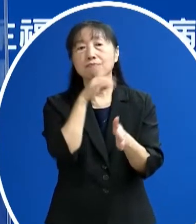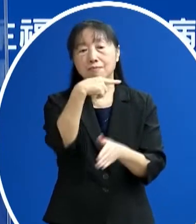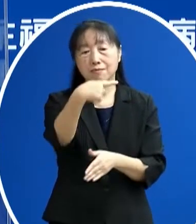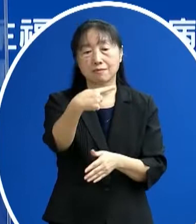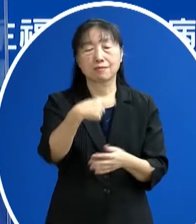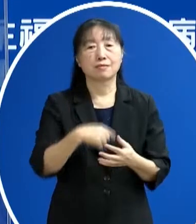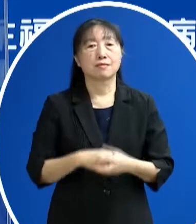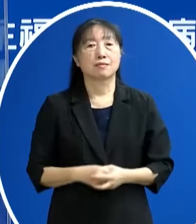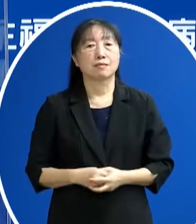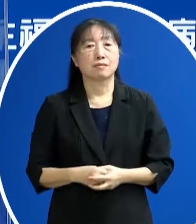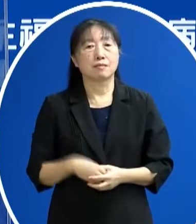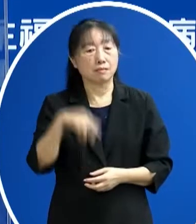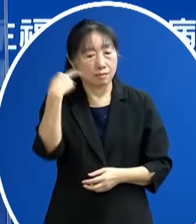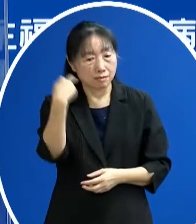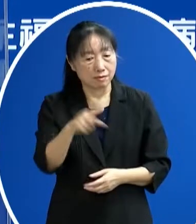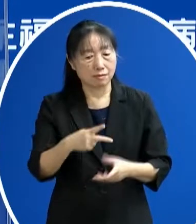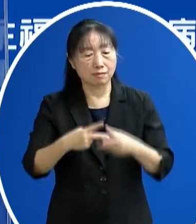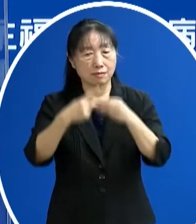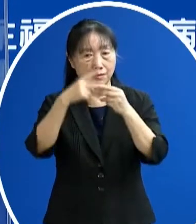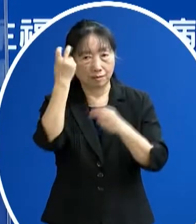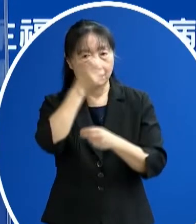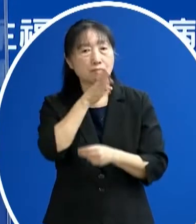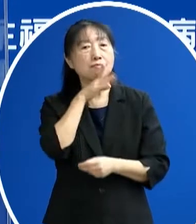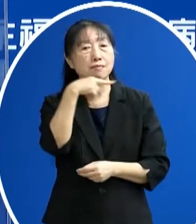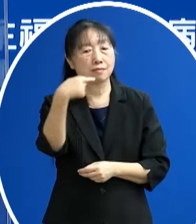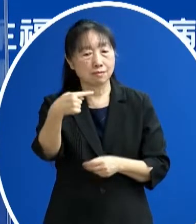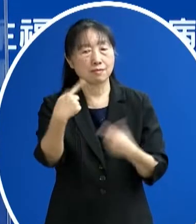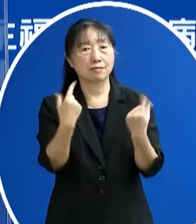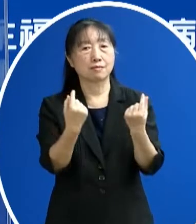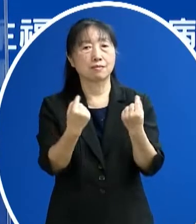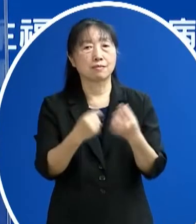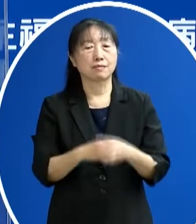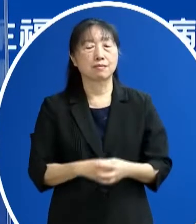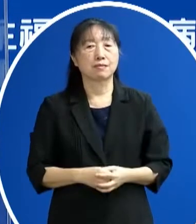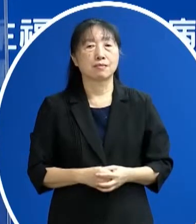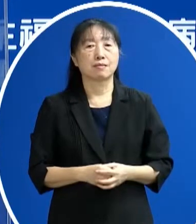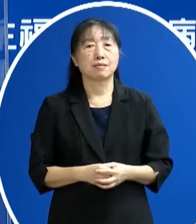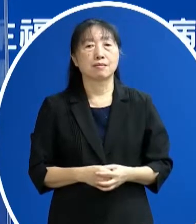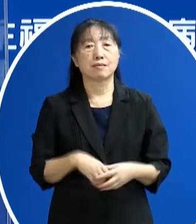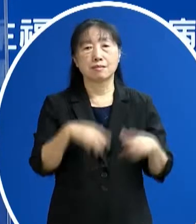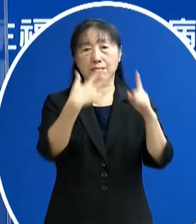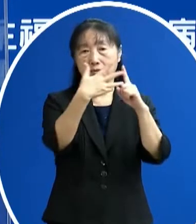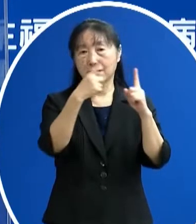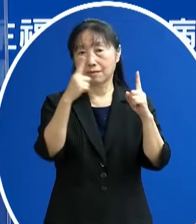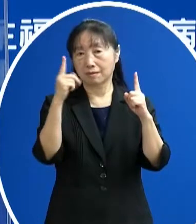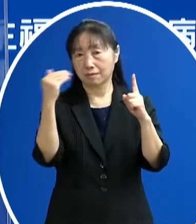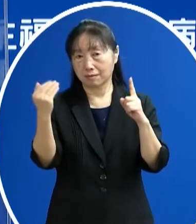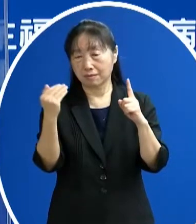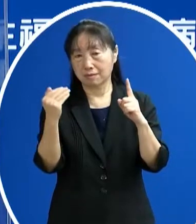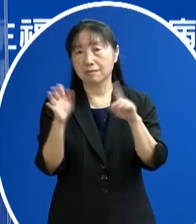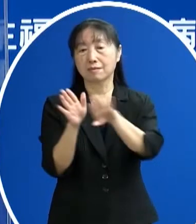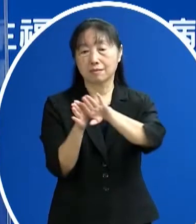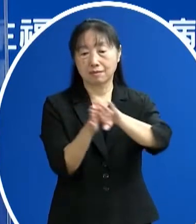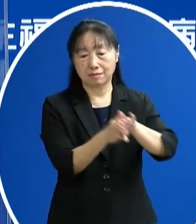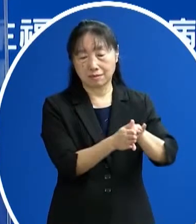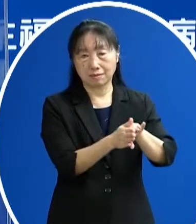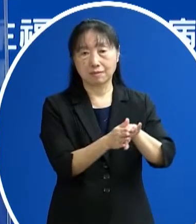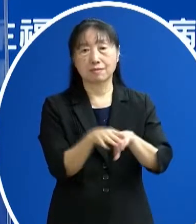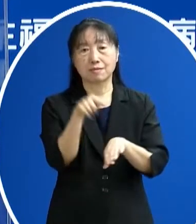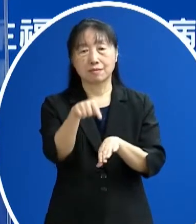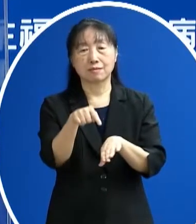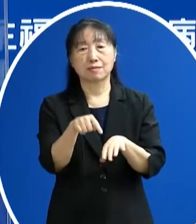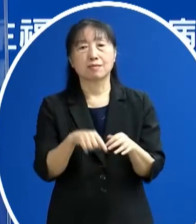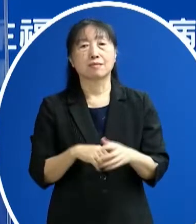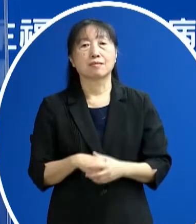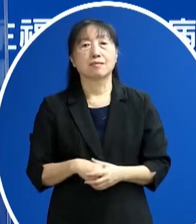阴性，然后再采哈二采也是阴性。所以，我们把18119排除，哈，这个